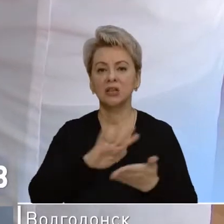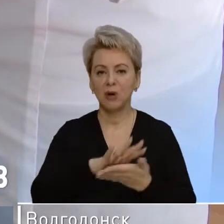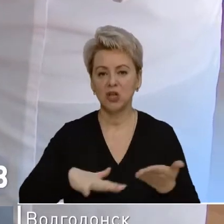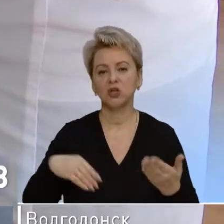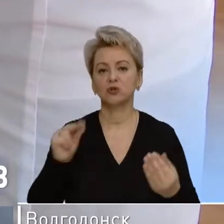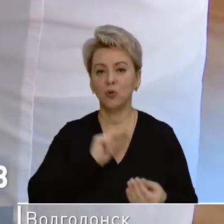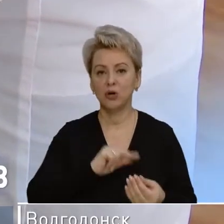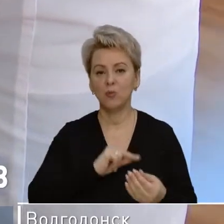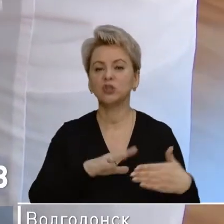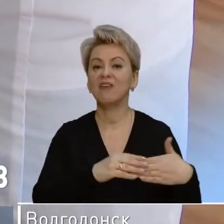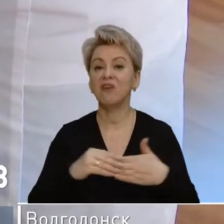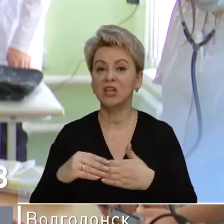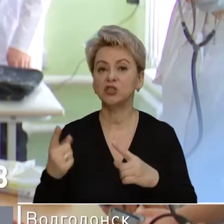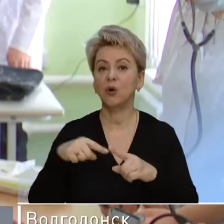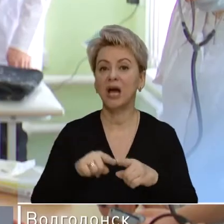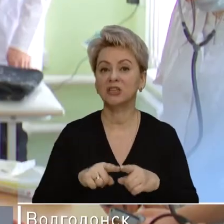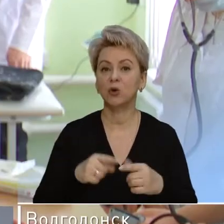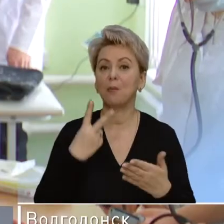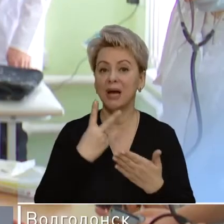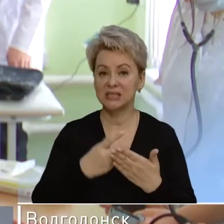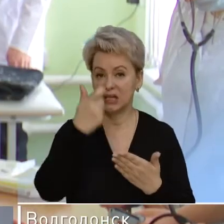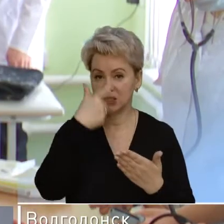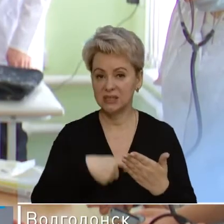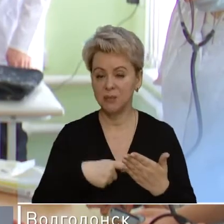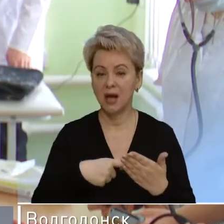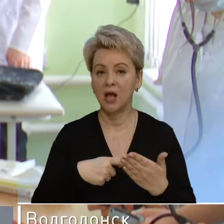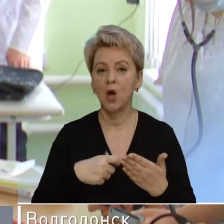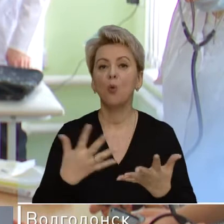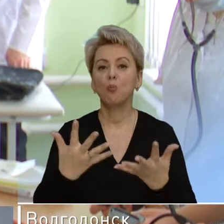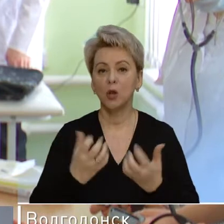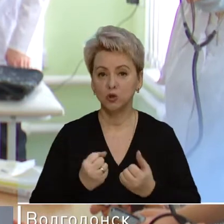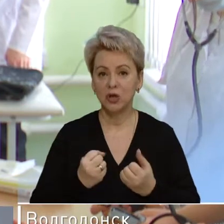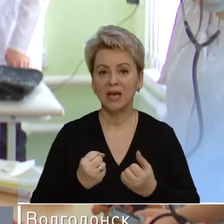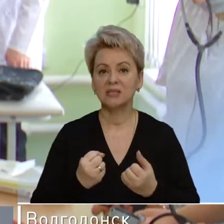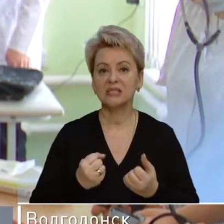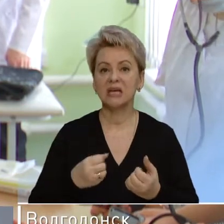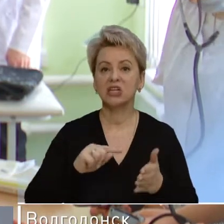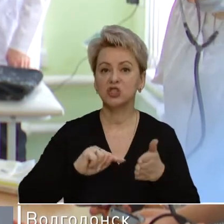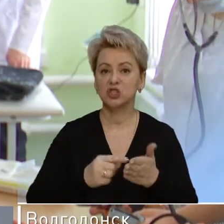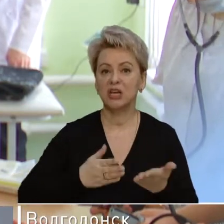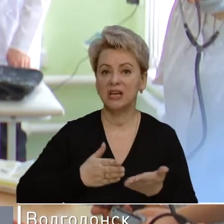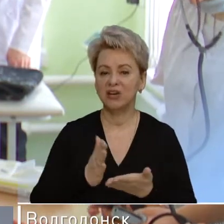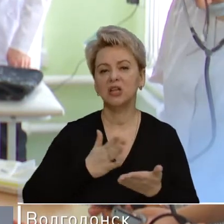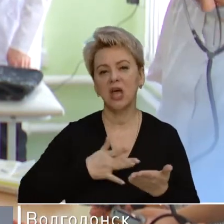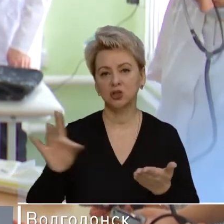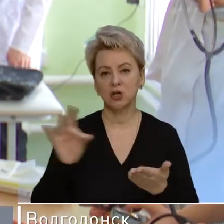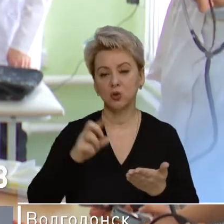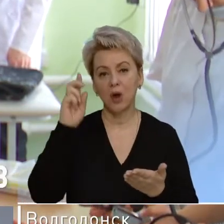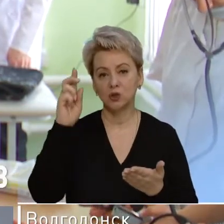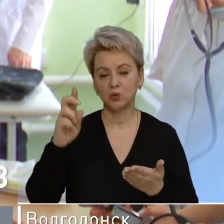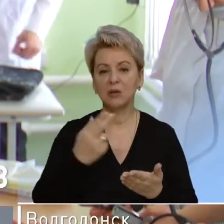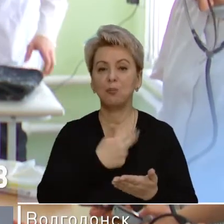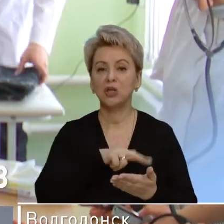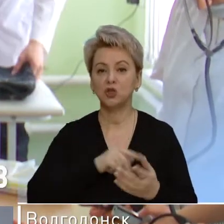жизнь. Волонтеры, которые зарекомендовали себя, получают целевые направления в наш Ростовский